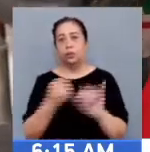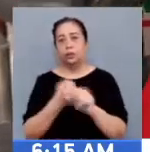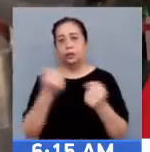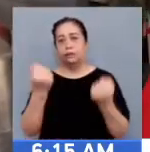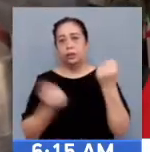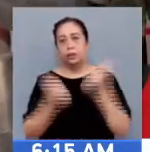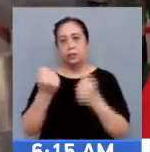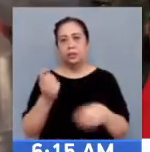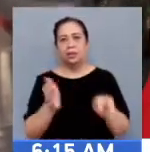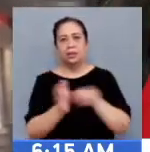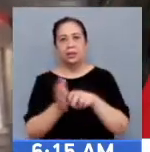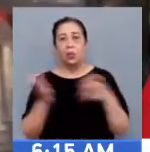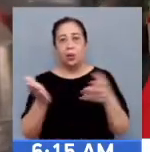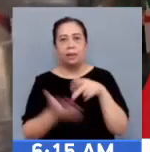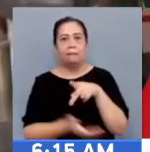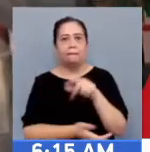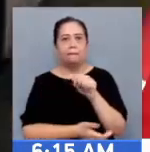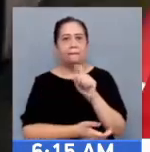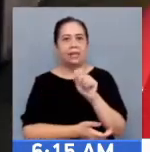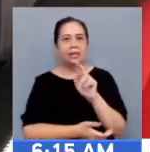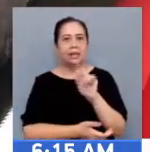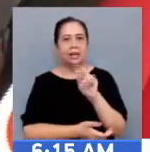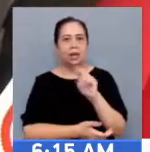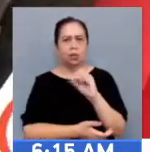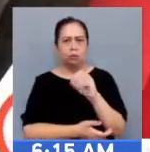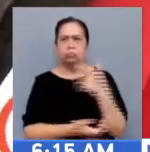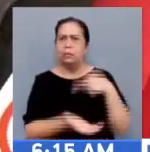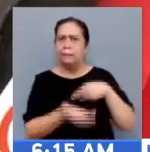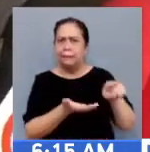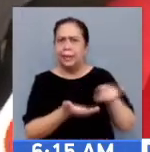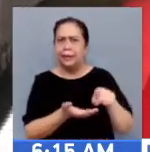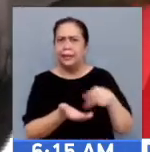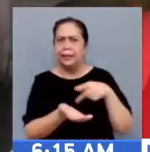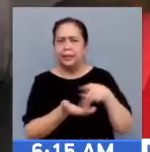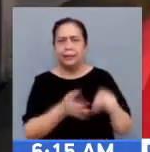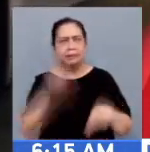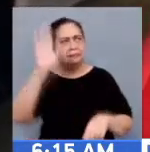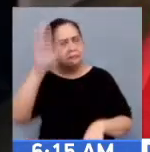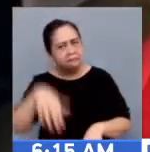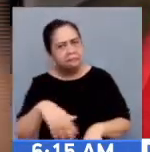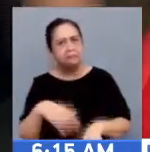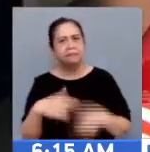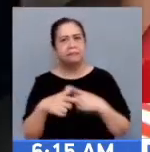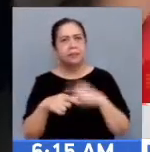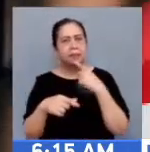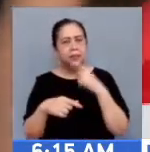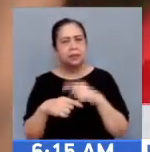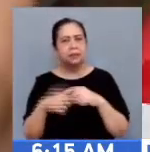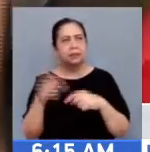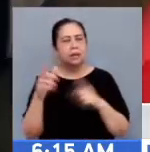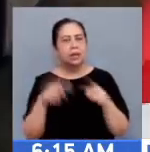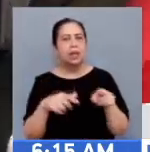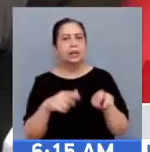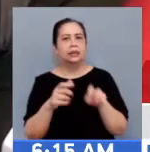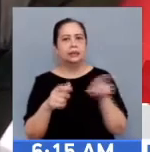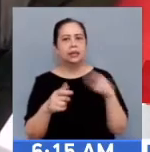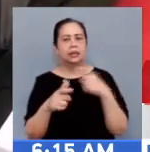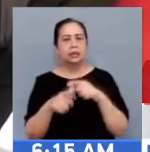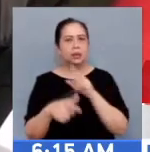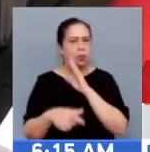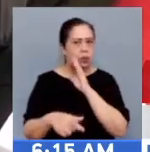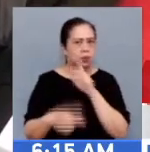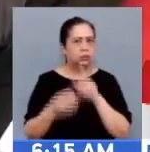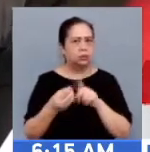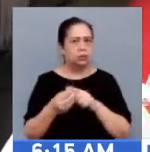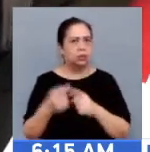ang suspect at nagbayad pa nga ng pamasahe. Bigla pong pumara sa center. Pagkapara, yung pasero ko na isa, bilungan. Sabi, hold up to,